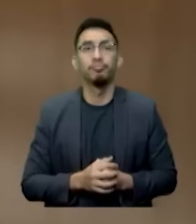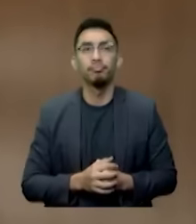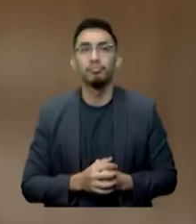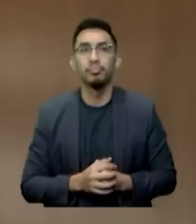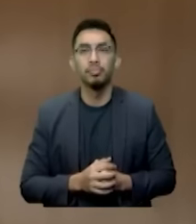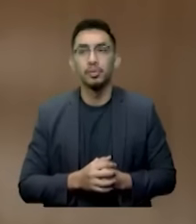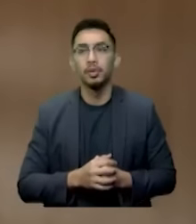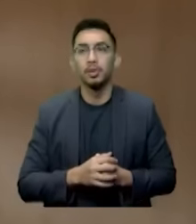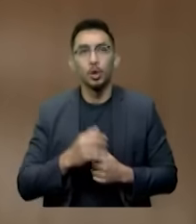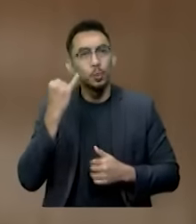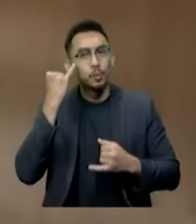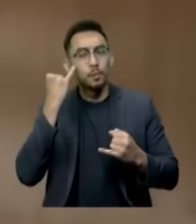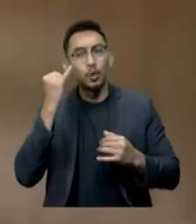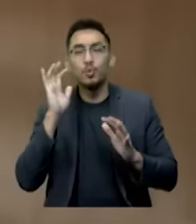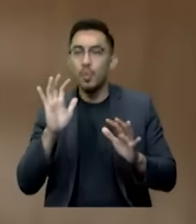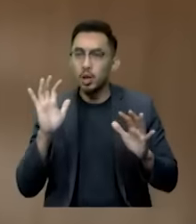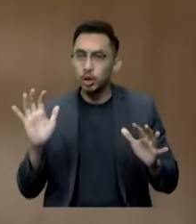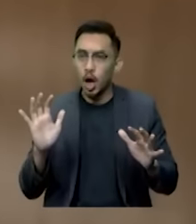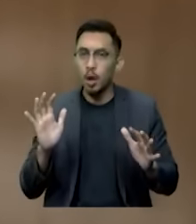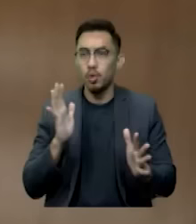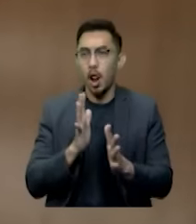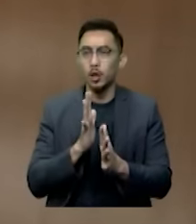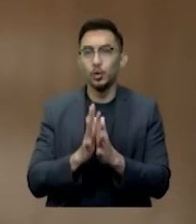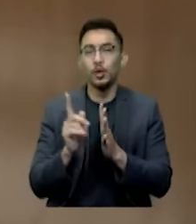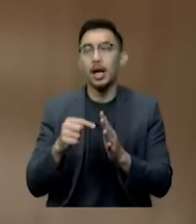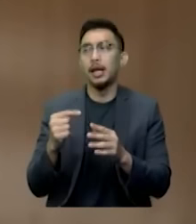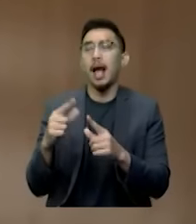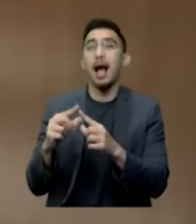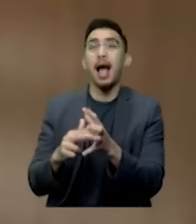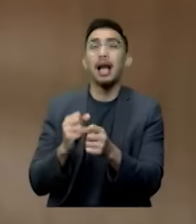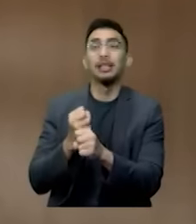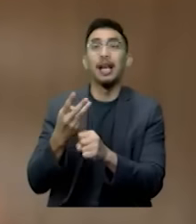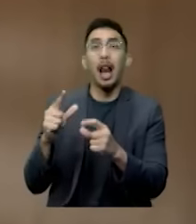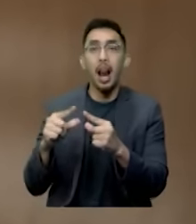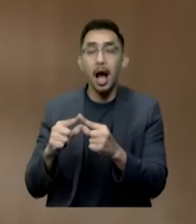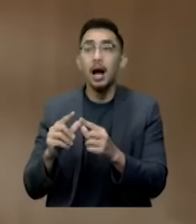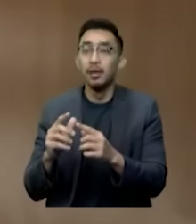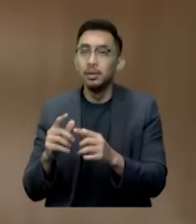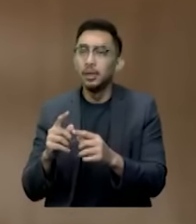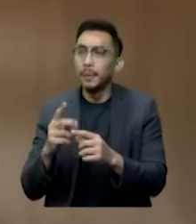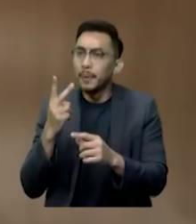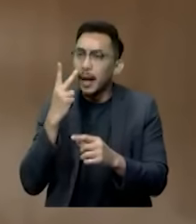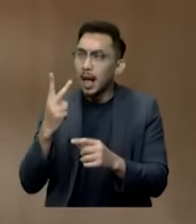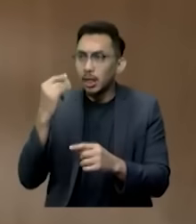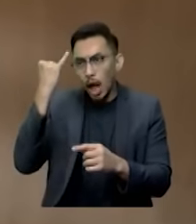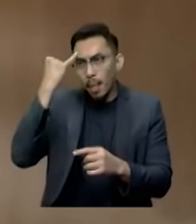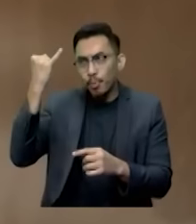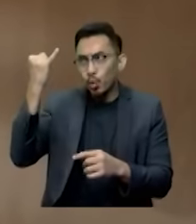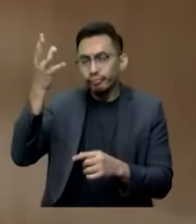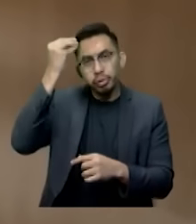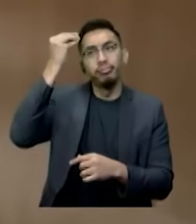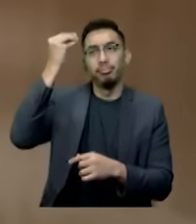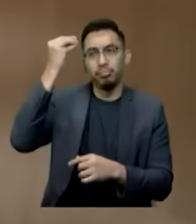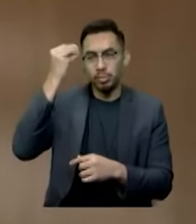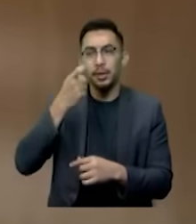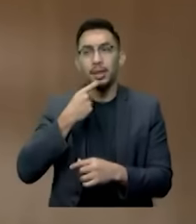hanya bisa menyaksikan Mbak Angela dan bagaimana Mbak Angela menyampaikan visi-misi dan segala macamnya, tapi saya juga mendapatkan ilmu baru tentang public